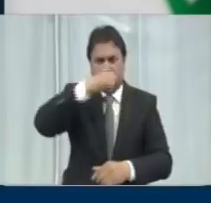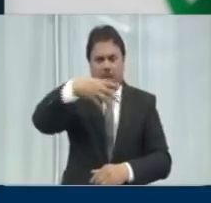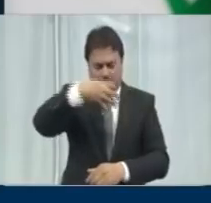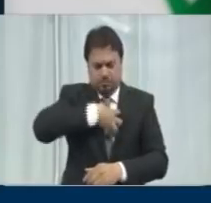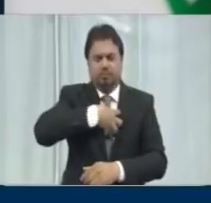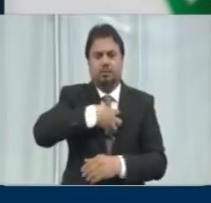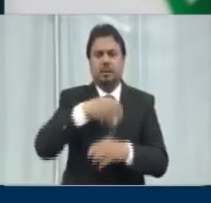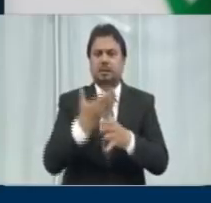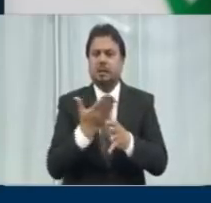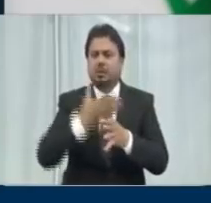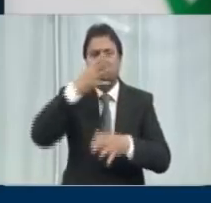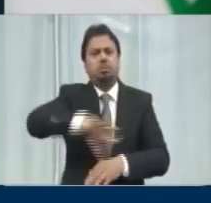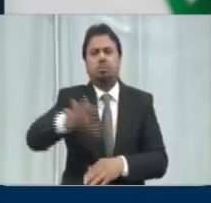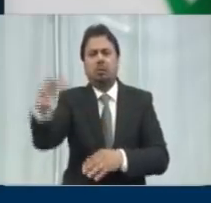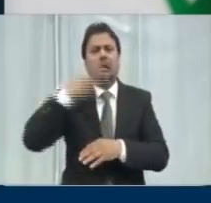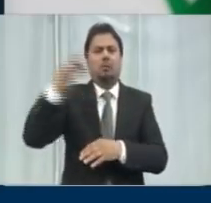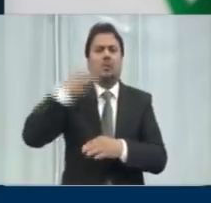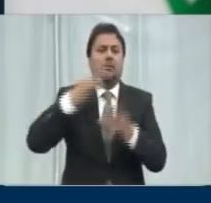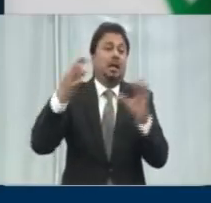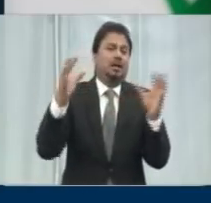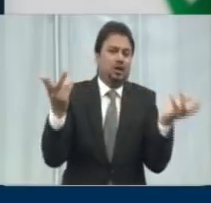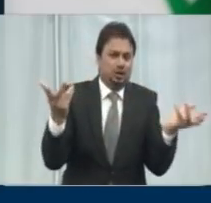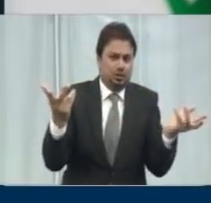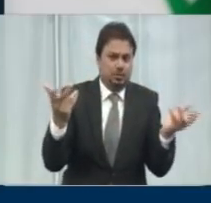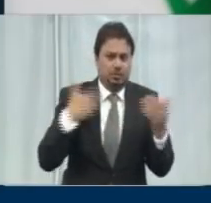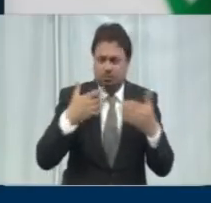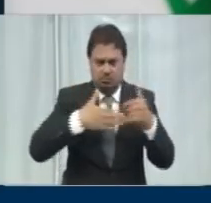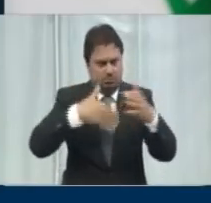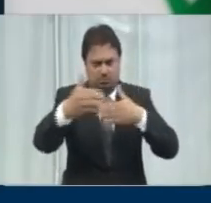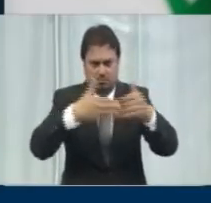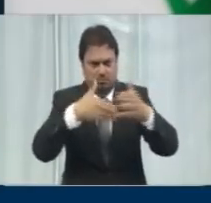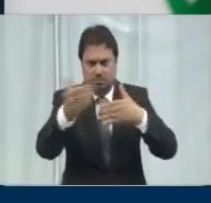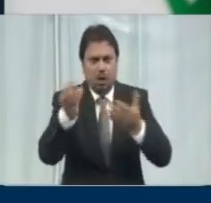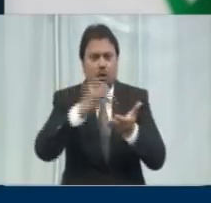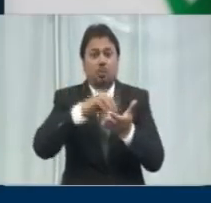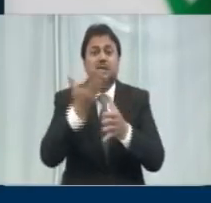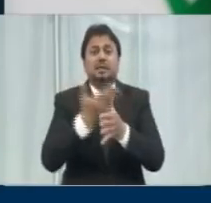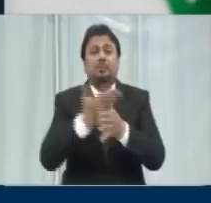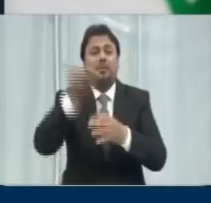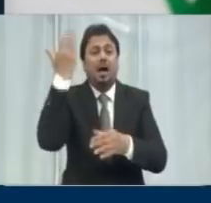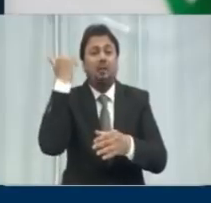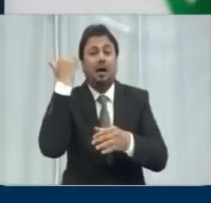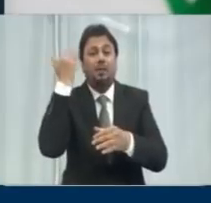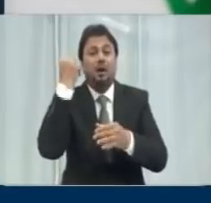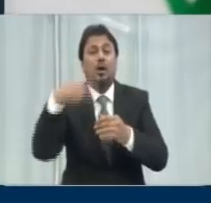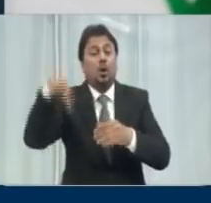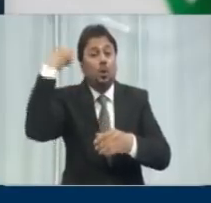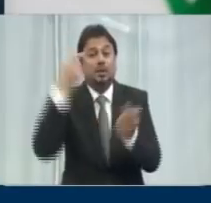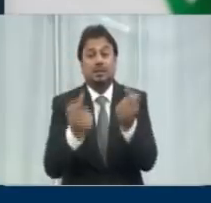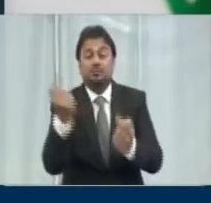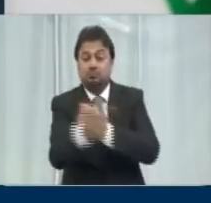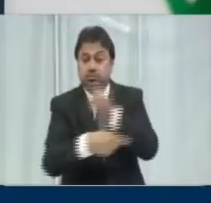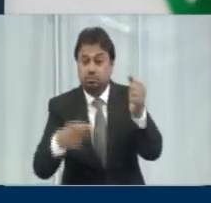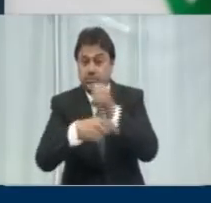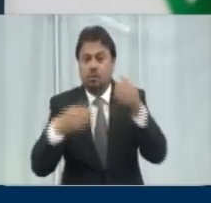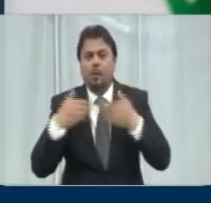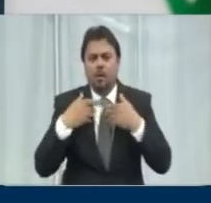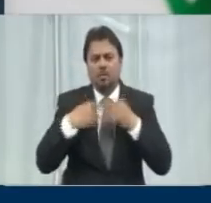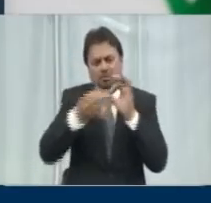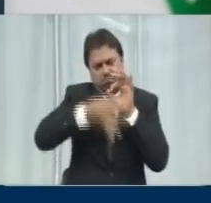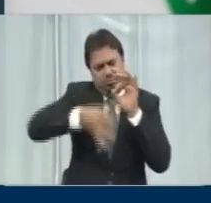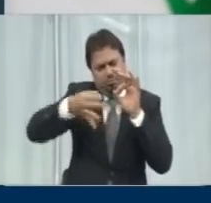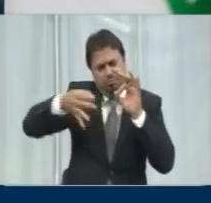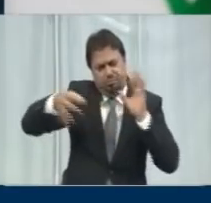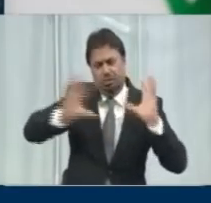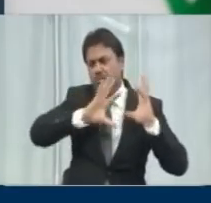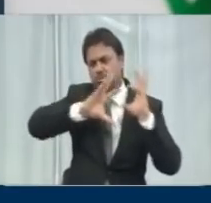وصدمتها لتلك التصريحات، وأوضحت أنه سبق أن عرضت على الوزير خطوات الإقليم لمنع التلاعب من